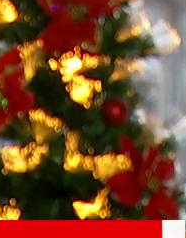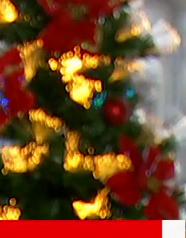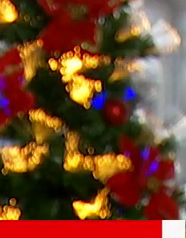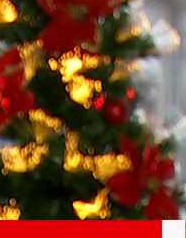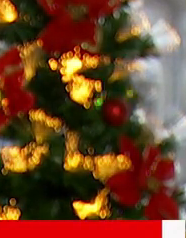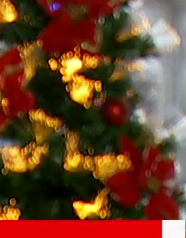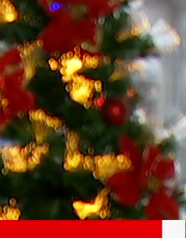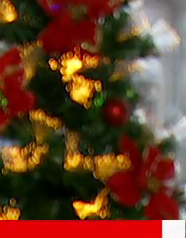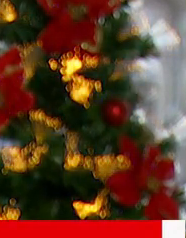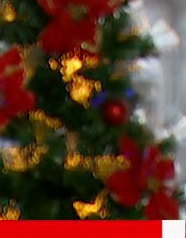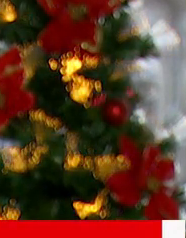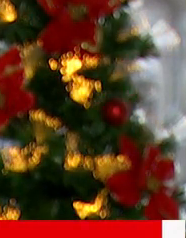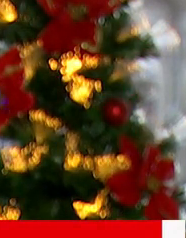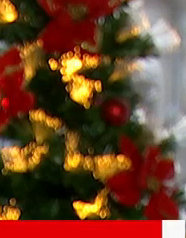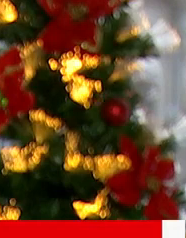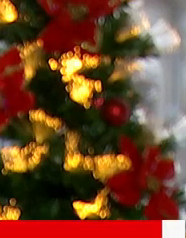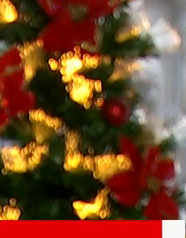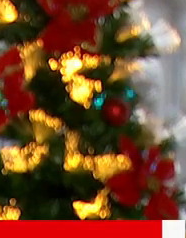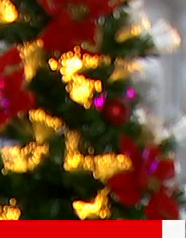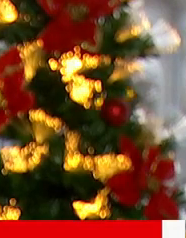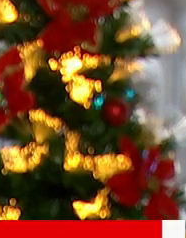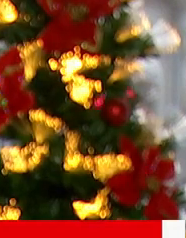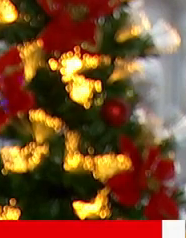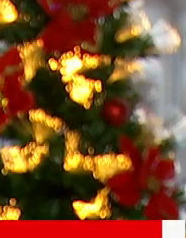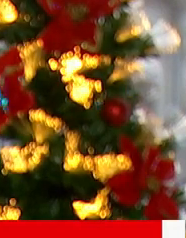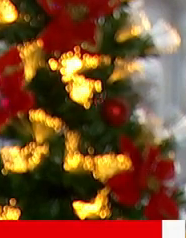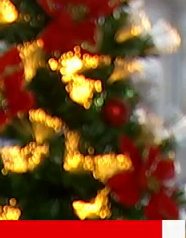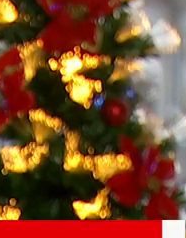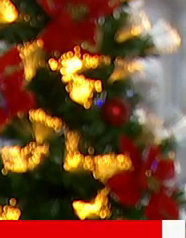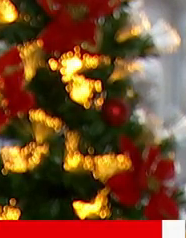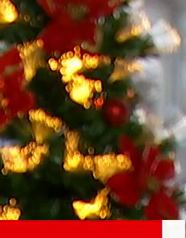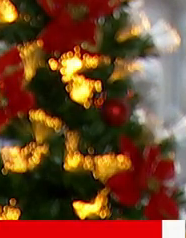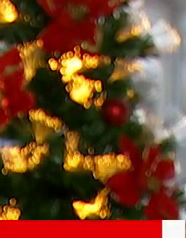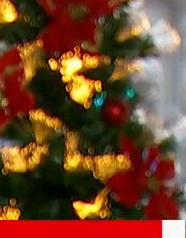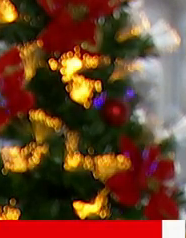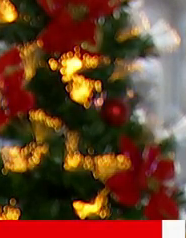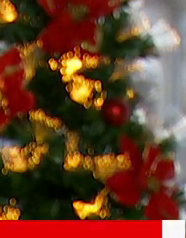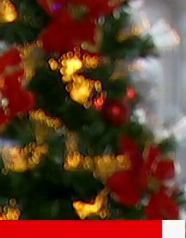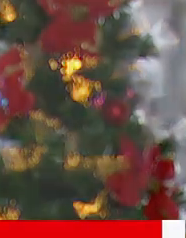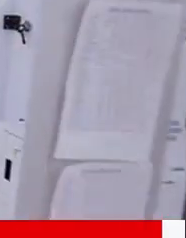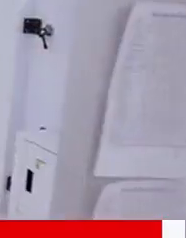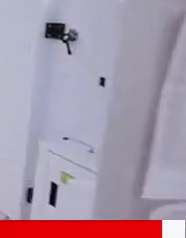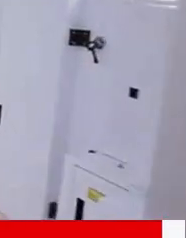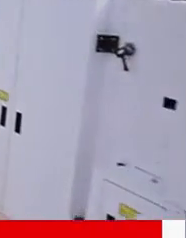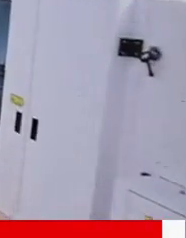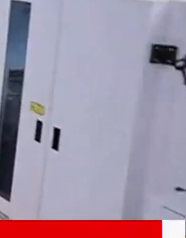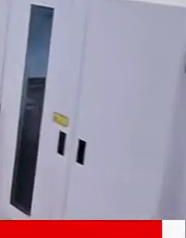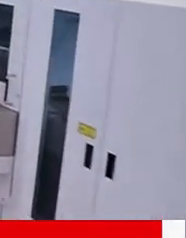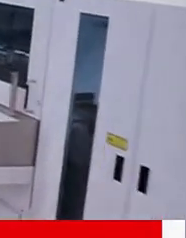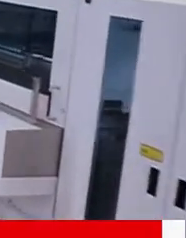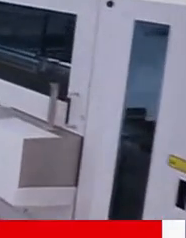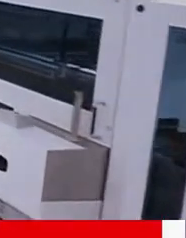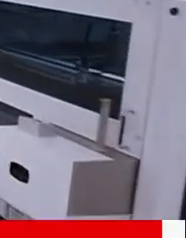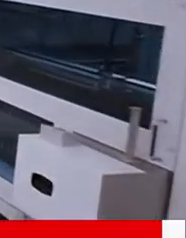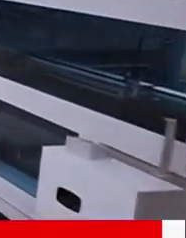testele rapide s-au vândut rapid din farmacii. Dacă sunt motive de îngrijorare, ne spune medicul Tudor Ciuhodaru. E într-o